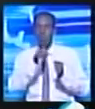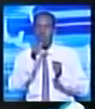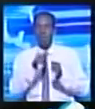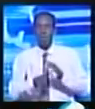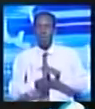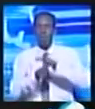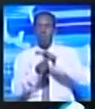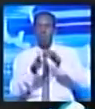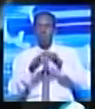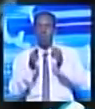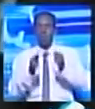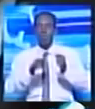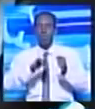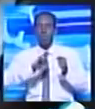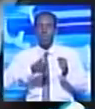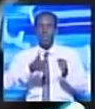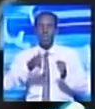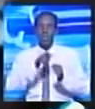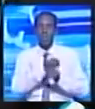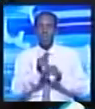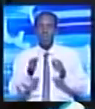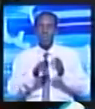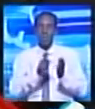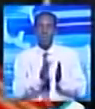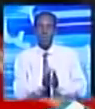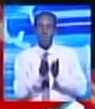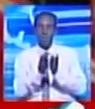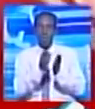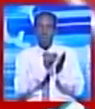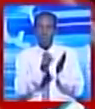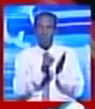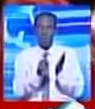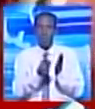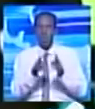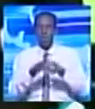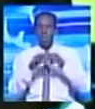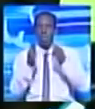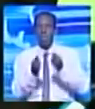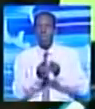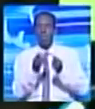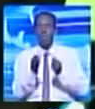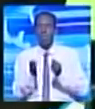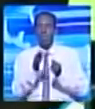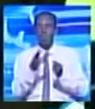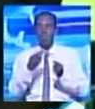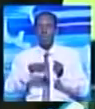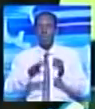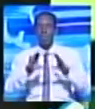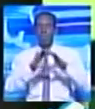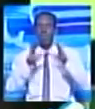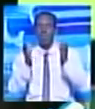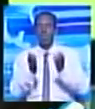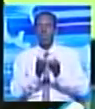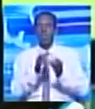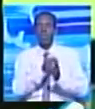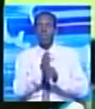ministre djiboutien de l'Éducation nationale a également signé une convention de partenariat tripartite avec l'Office de la formation professionnelle et